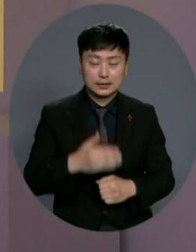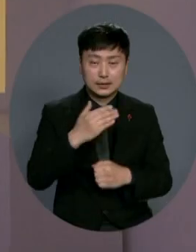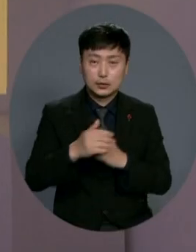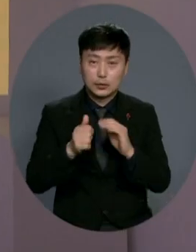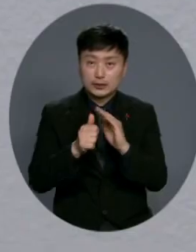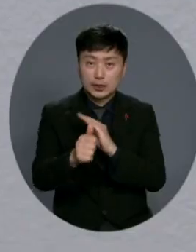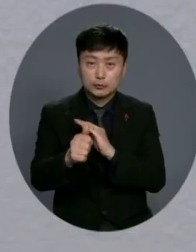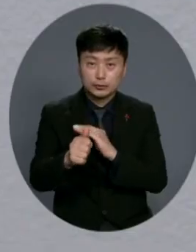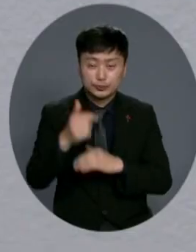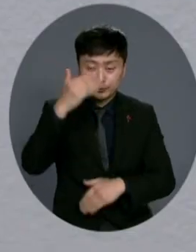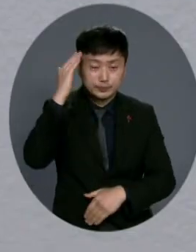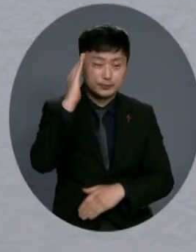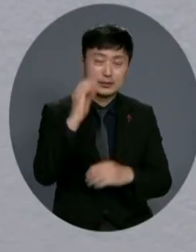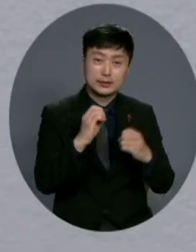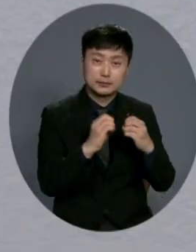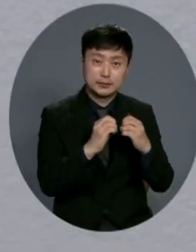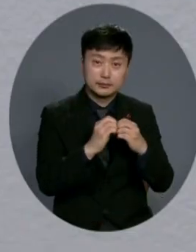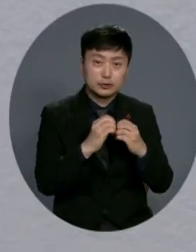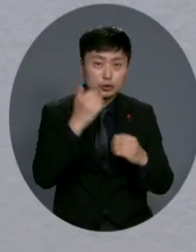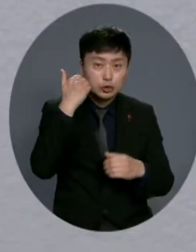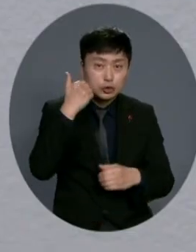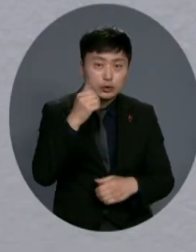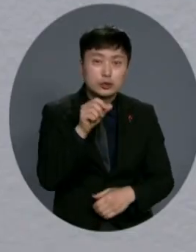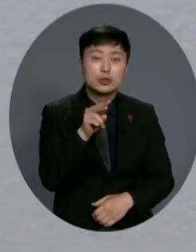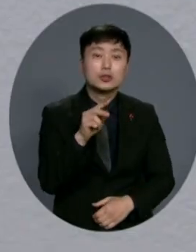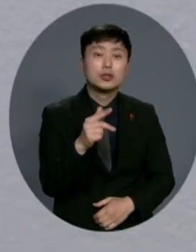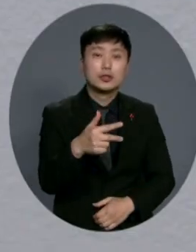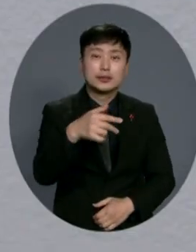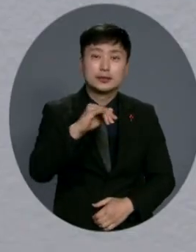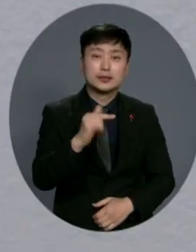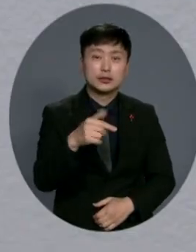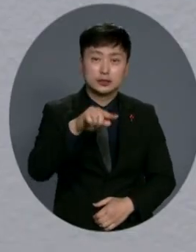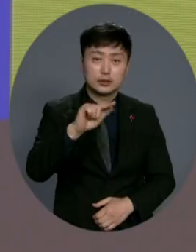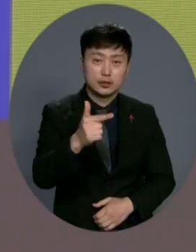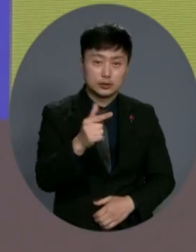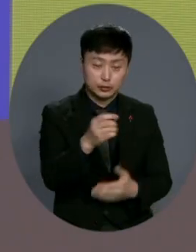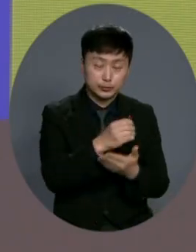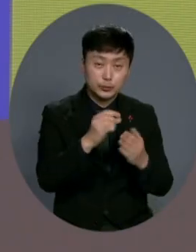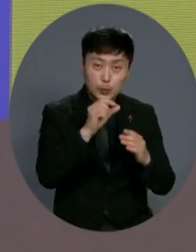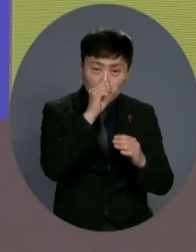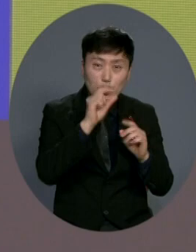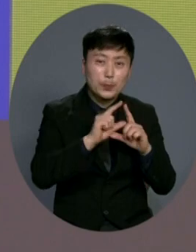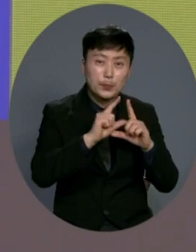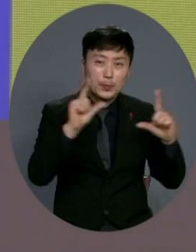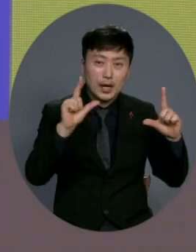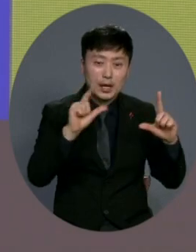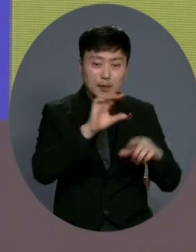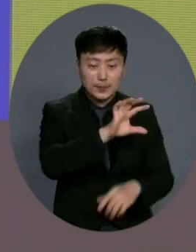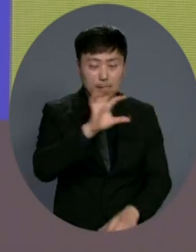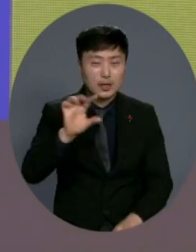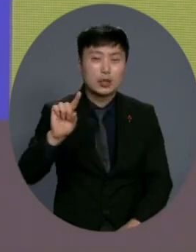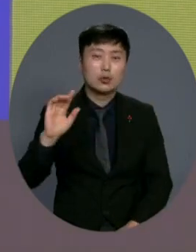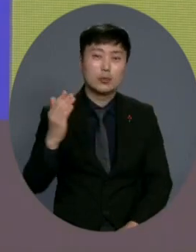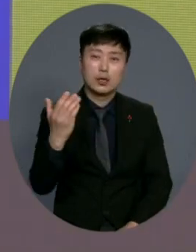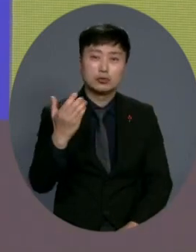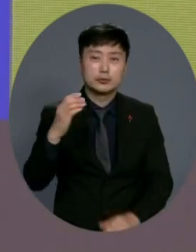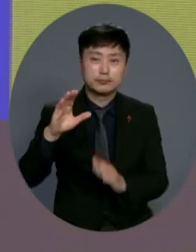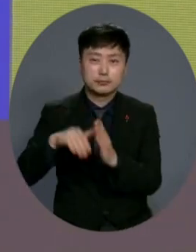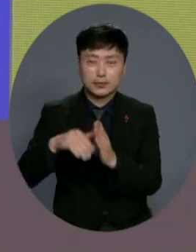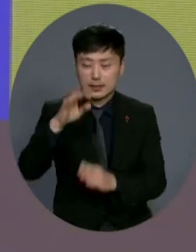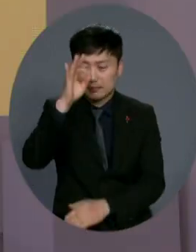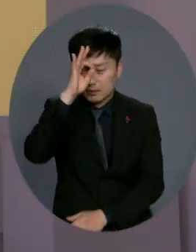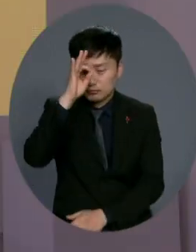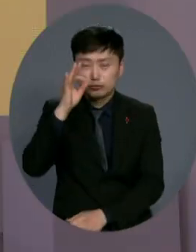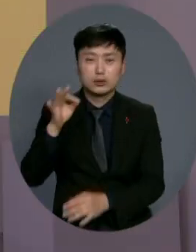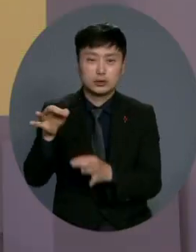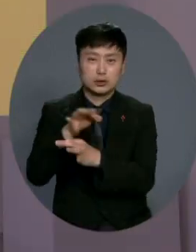대표하는 근대 소설가 현진건 선생의 운수 좋은 날을 1990년대 우리나라가 겪었던 IMF 경제 위기